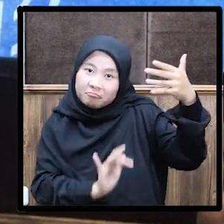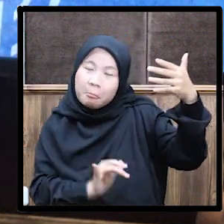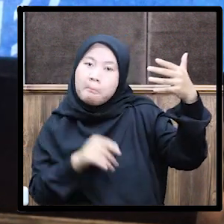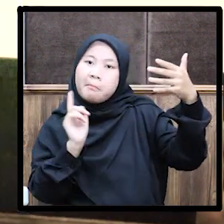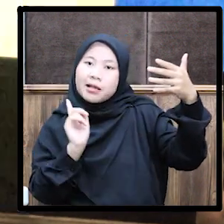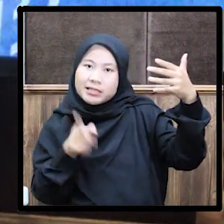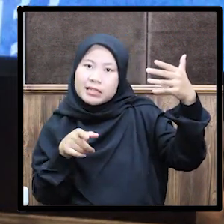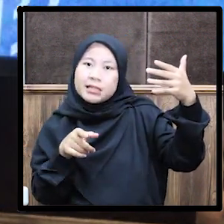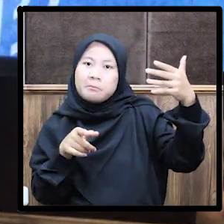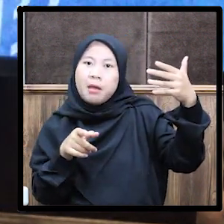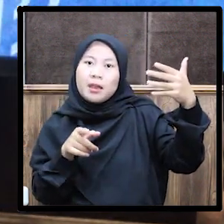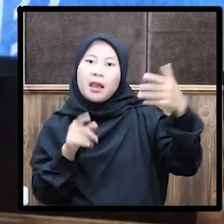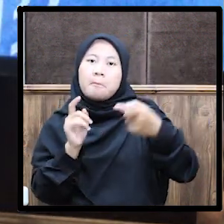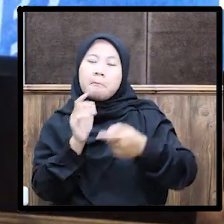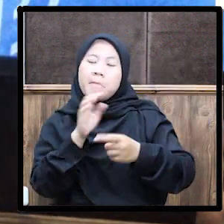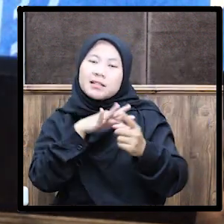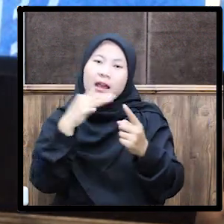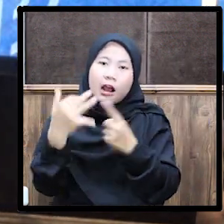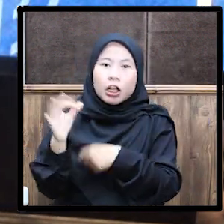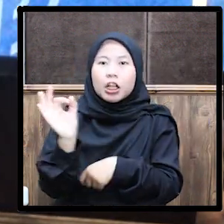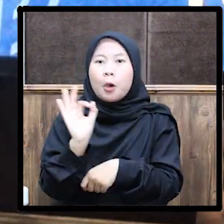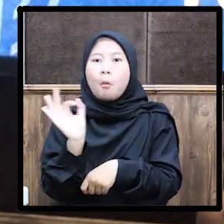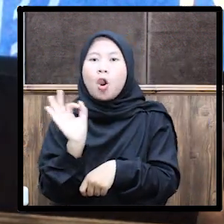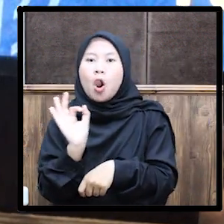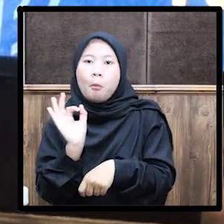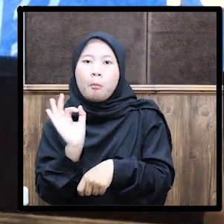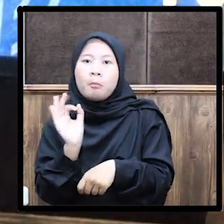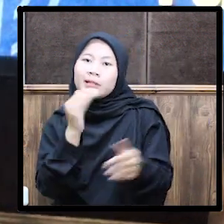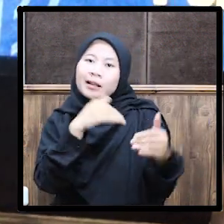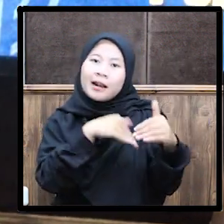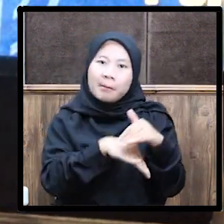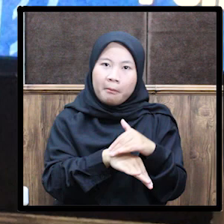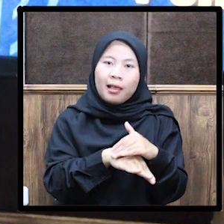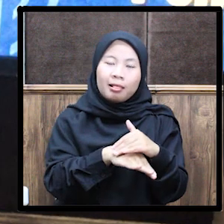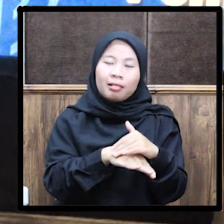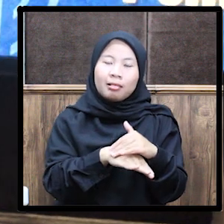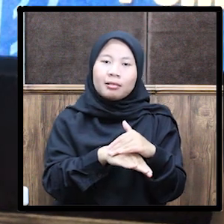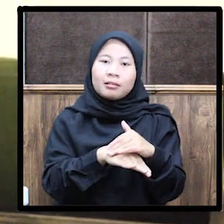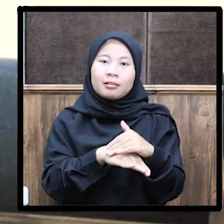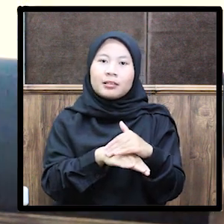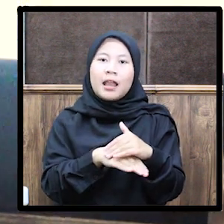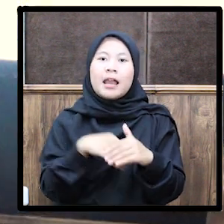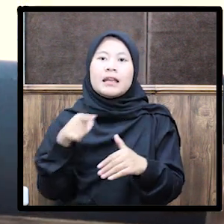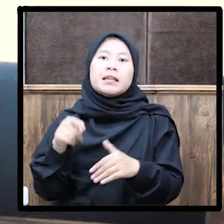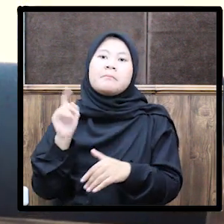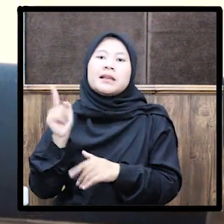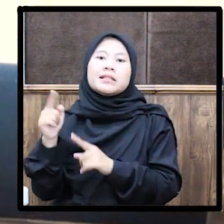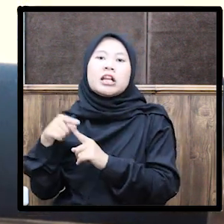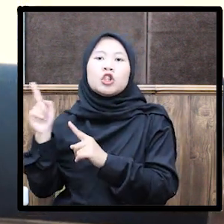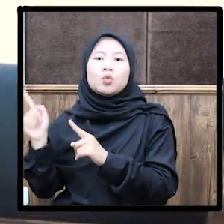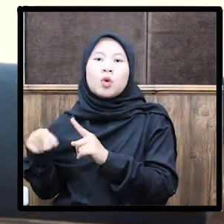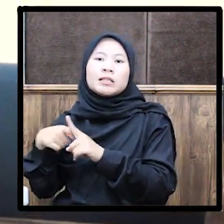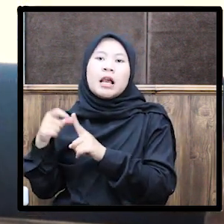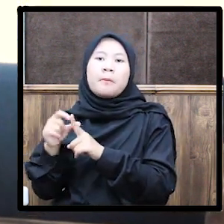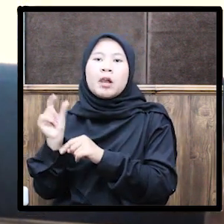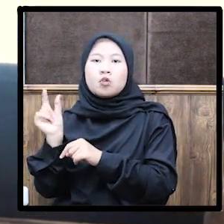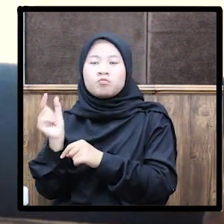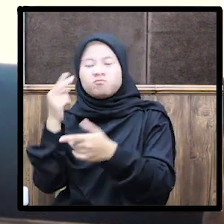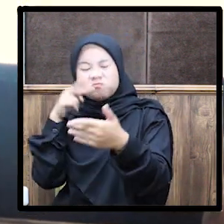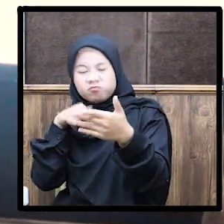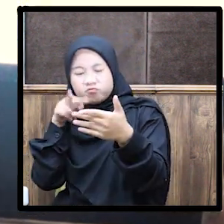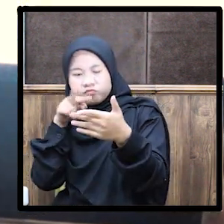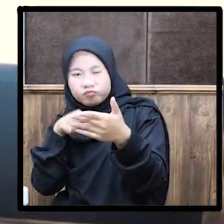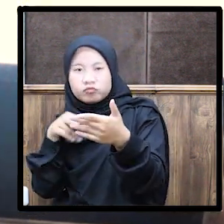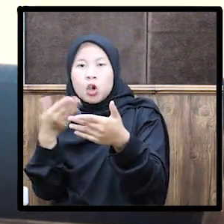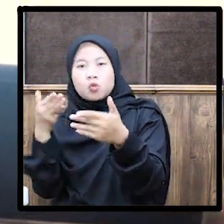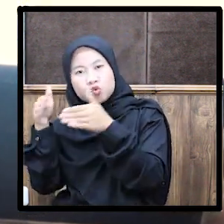yang belum melakukan proses pindah memilih dan tidak masuk 4 kriteria itu yang kemudian harus kita kita cek lagi, terutama di teman-teman disabilitas,